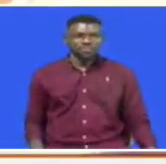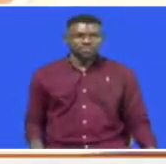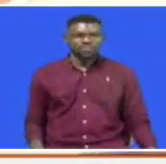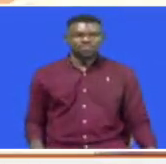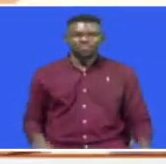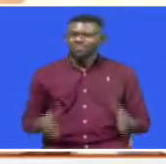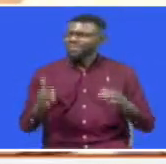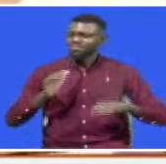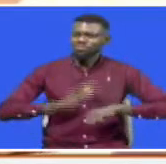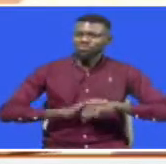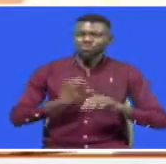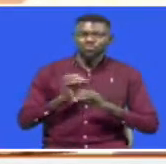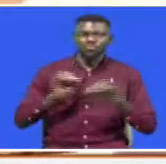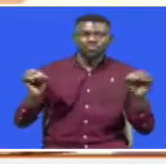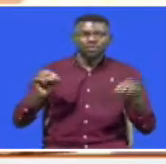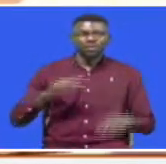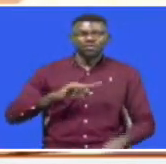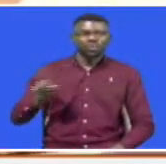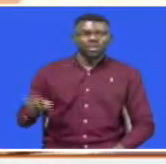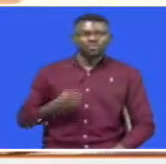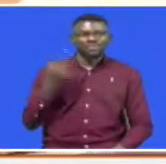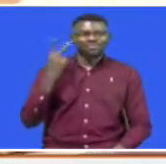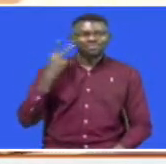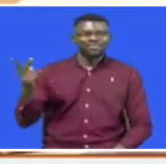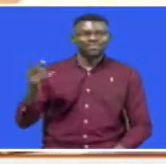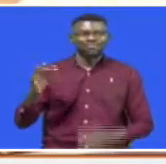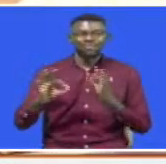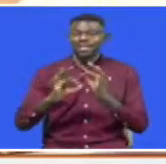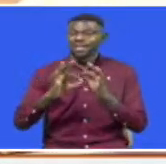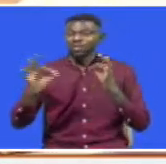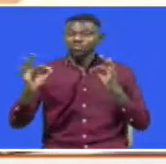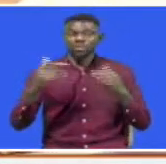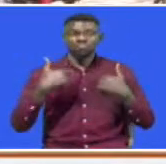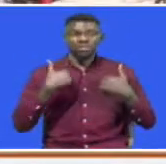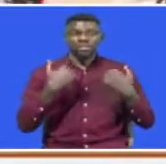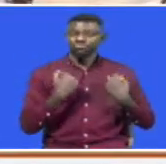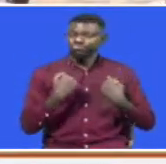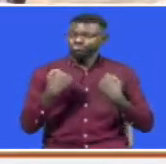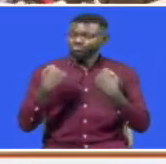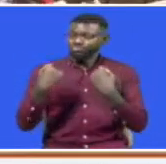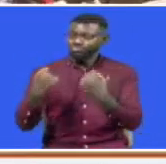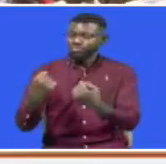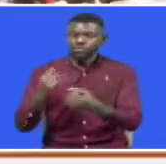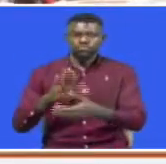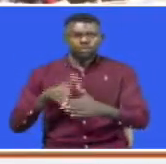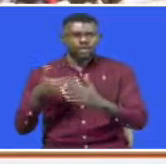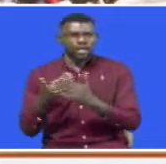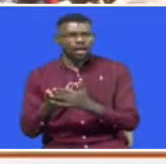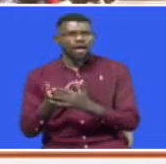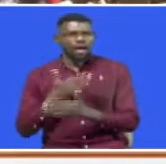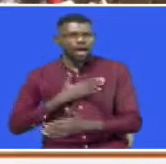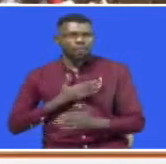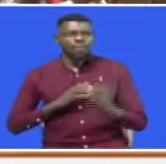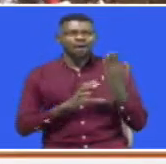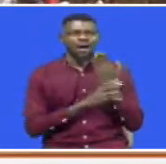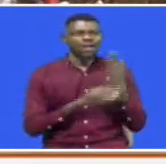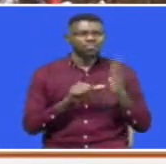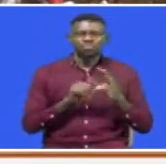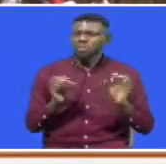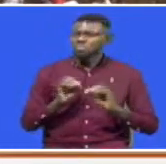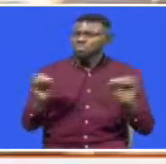nimeyatoa mbali sana, karibu kilomita 1200. Nimeleta hapa. Kule kwetu hakuna shida yoyote, tumevushwa vizuri, tumekuja kwenye boda ya